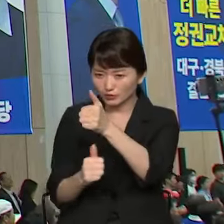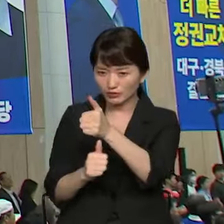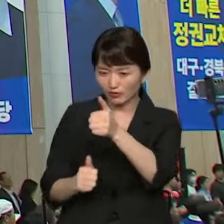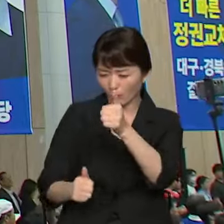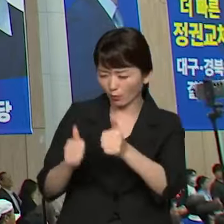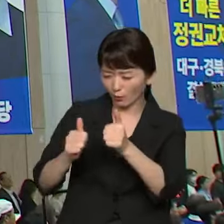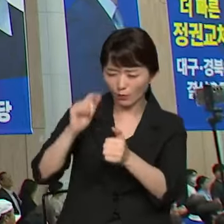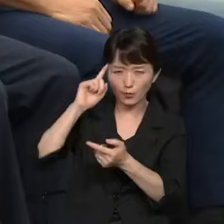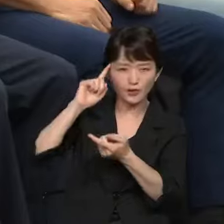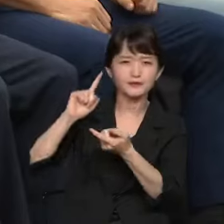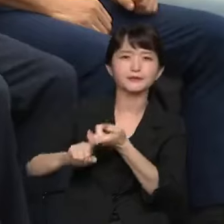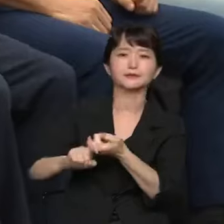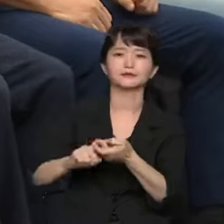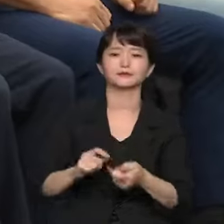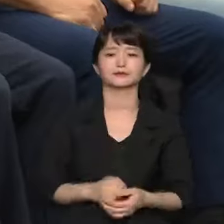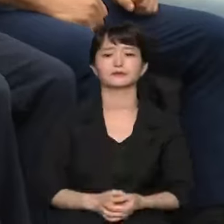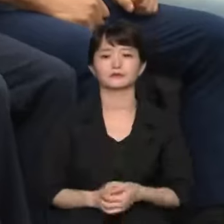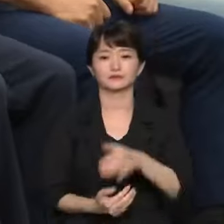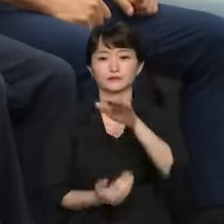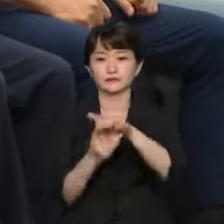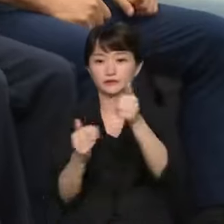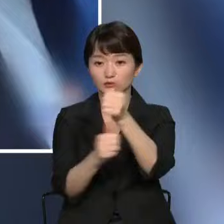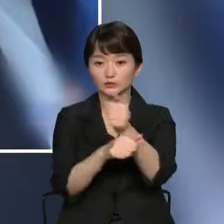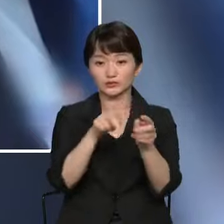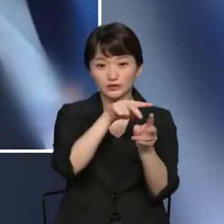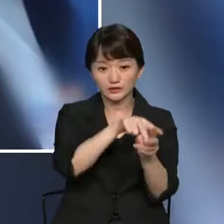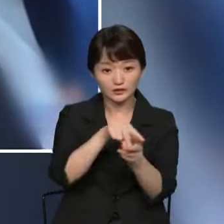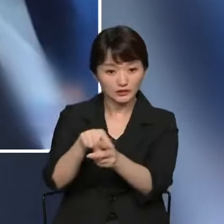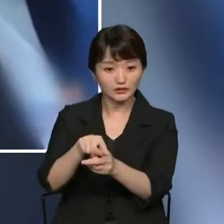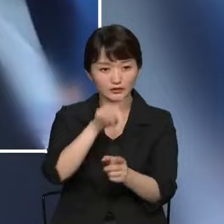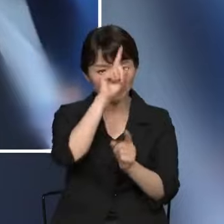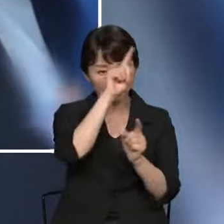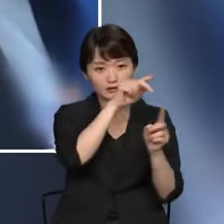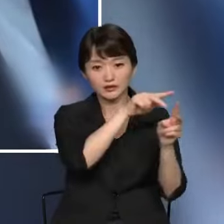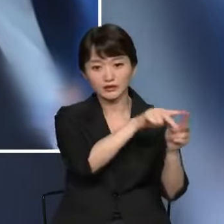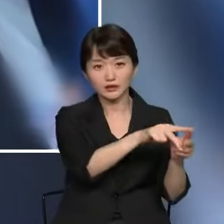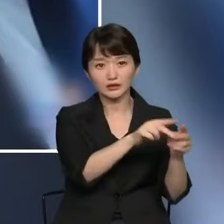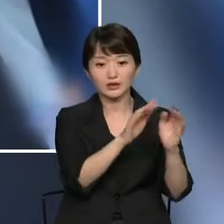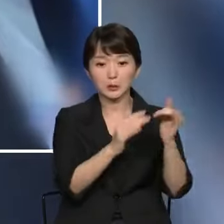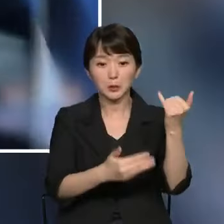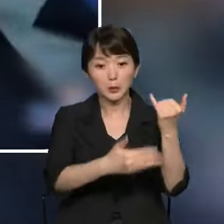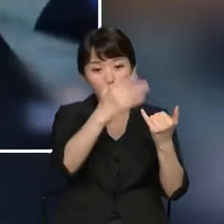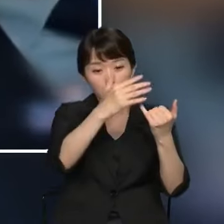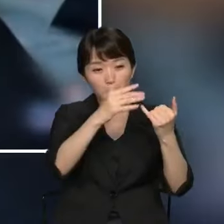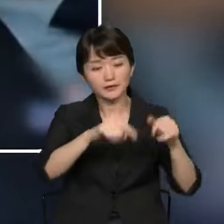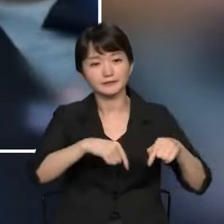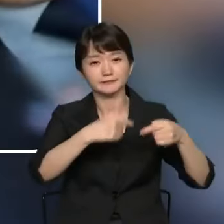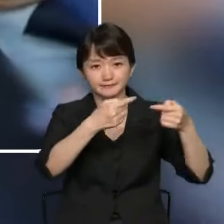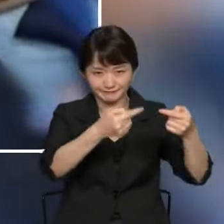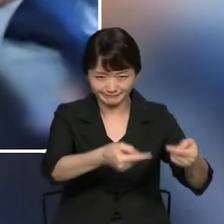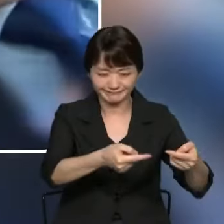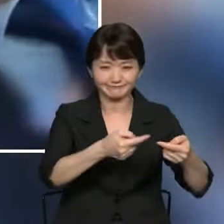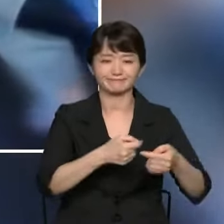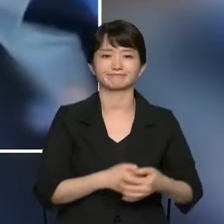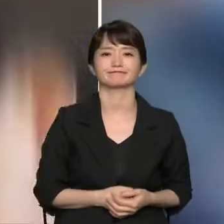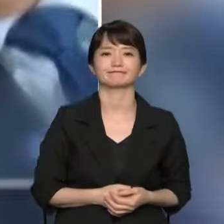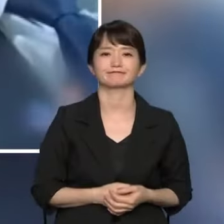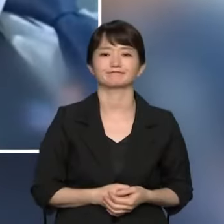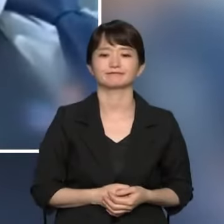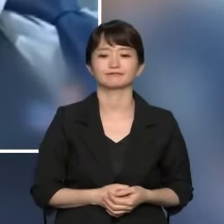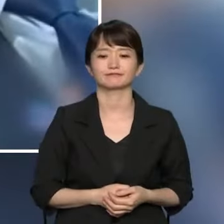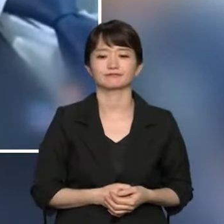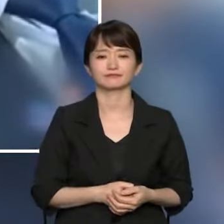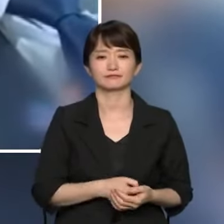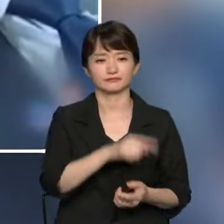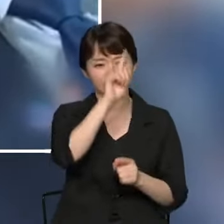관심이 모아집니다. 최고위원 후보들은 이재명 후보의 유튜브 채널에도 잇따라 출연하면서 이른바